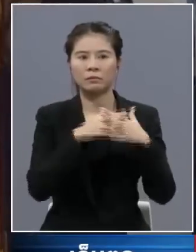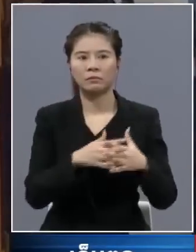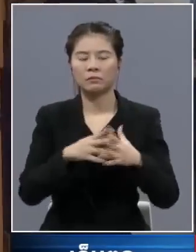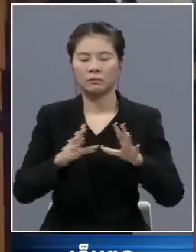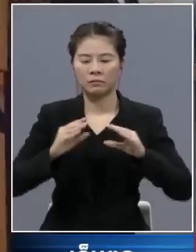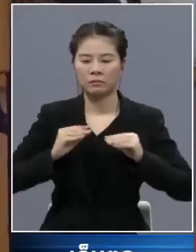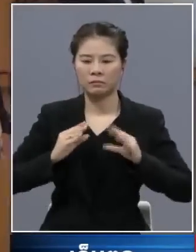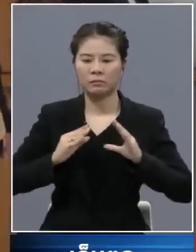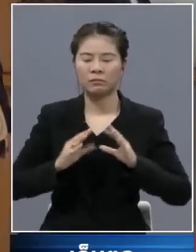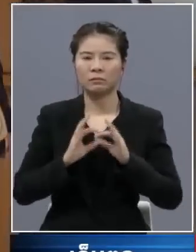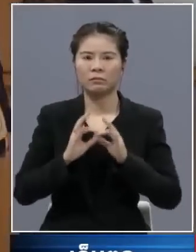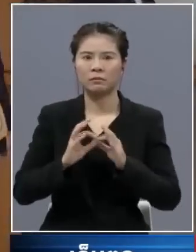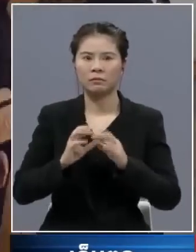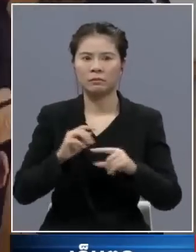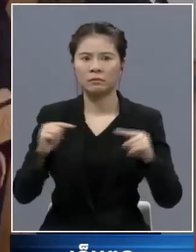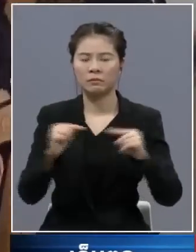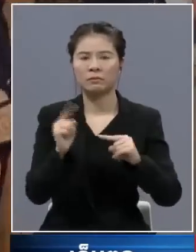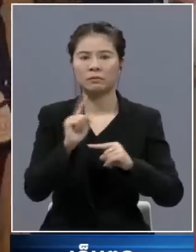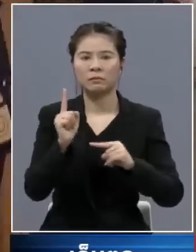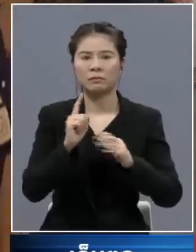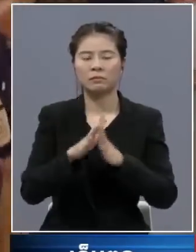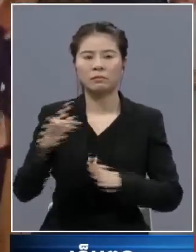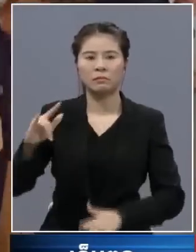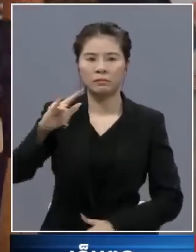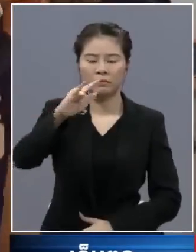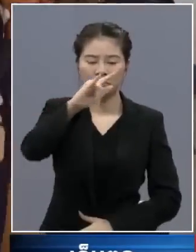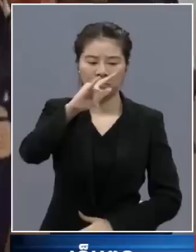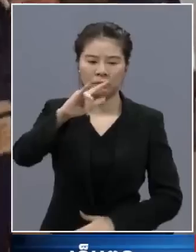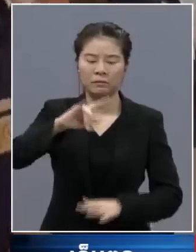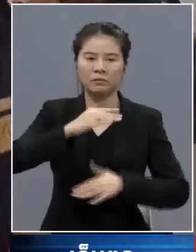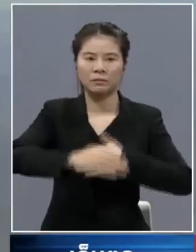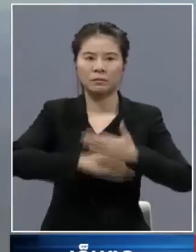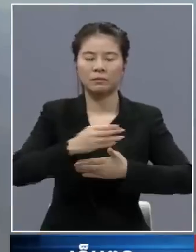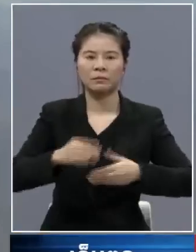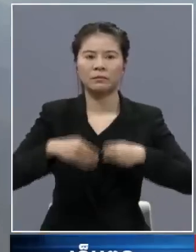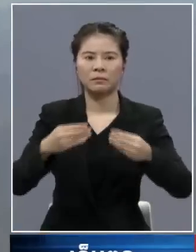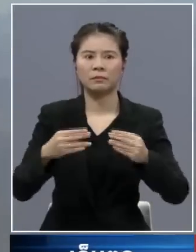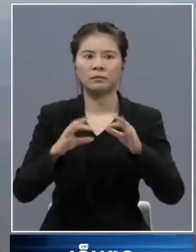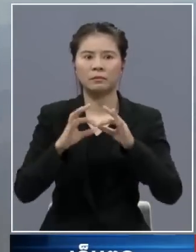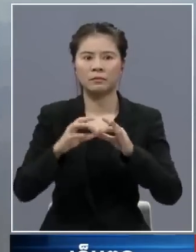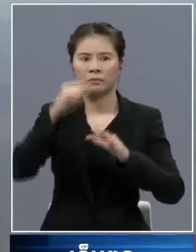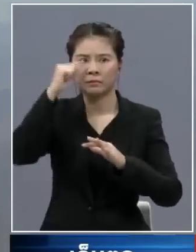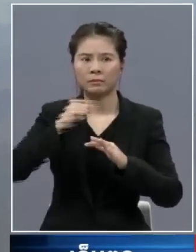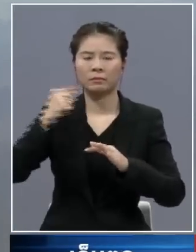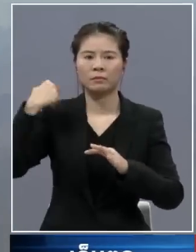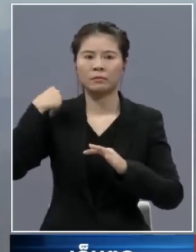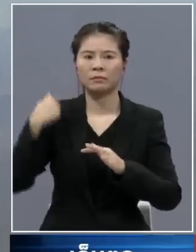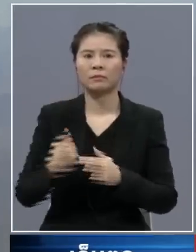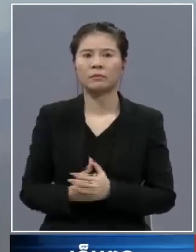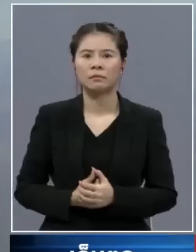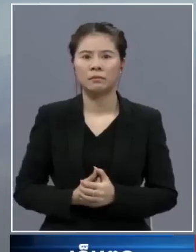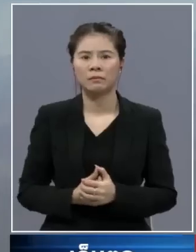บินขับไล่ล่องหนยุคที่5 F-35 นะครับให้กับกองทัพอากาศไทยซึ่งเรื่องนี้เป็น